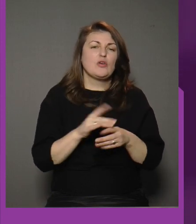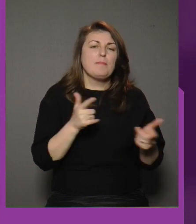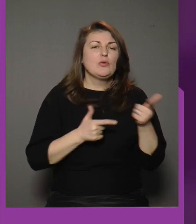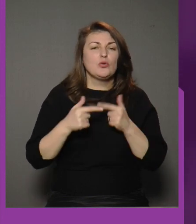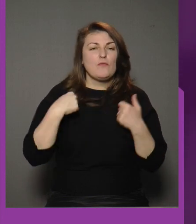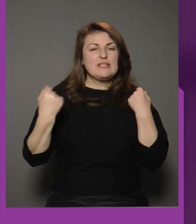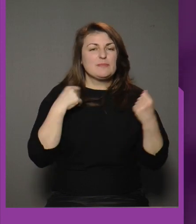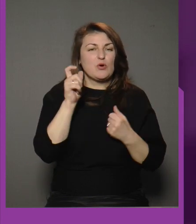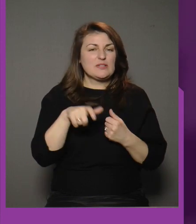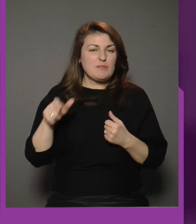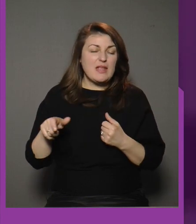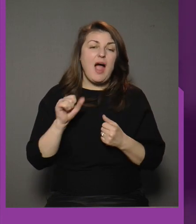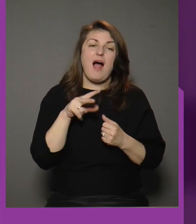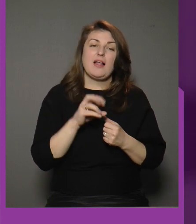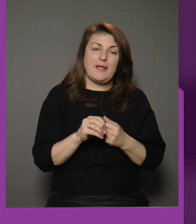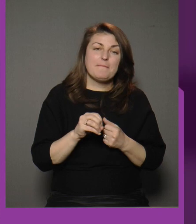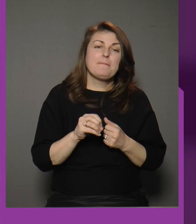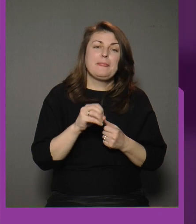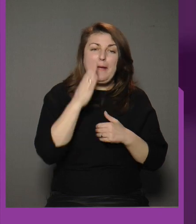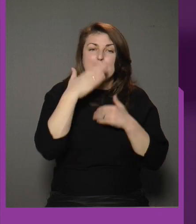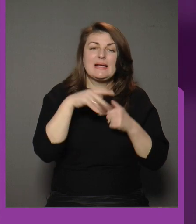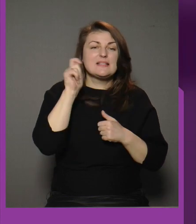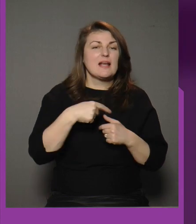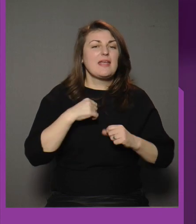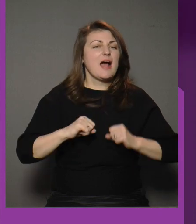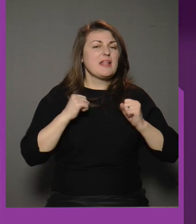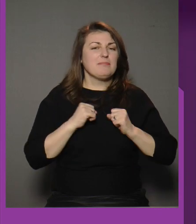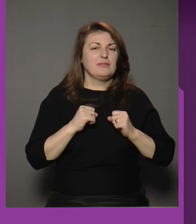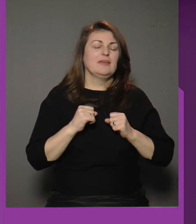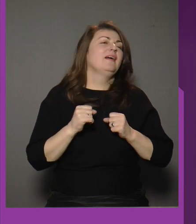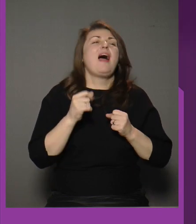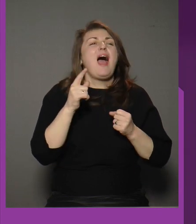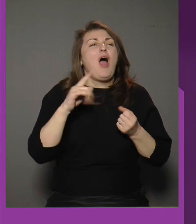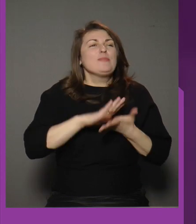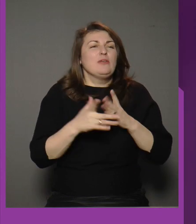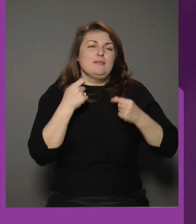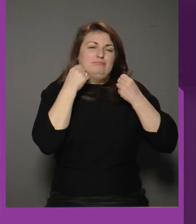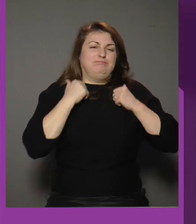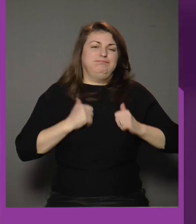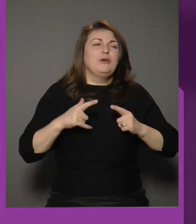спортсмена. Але перед стартом я намагаюся розрядити обстановку, щоб вони не були